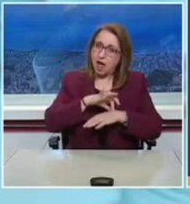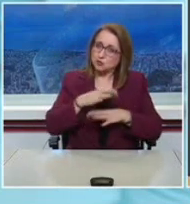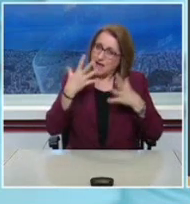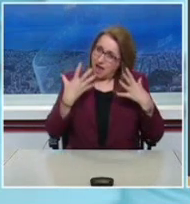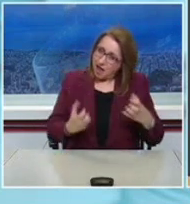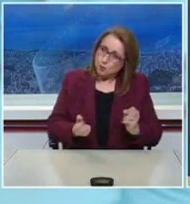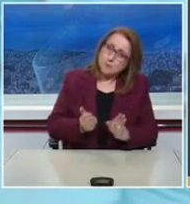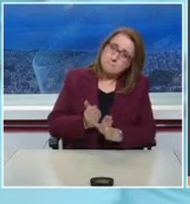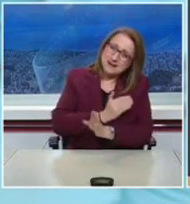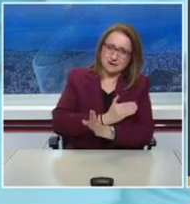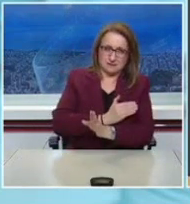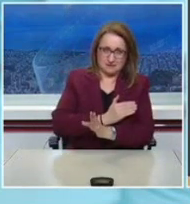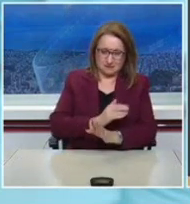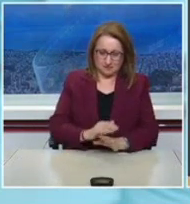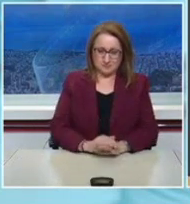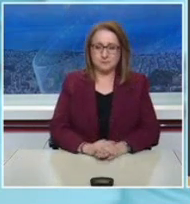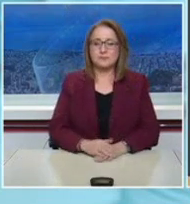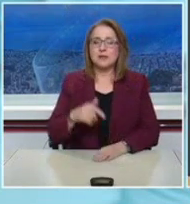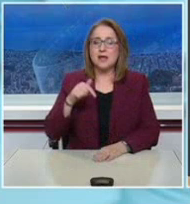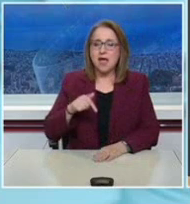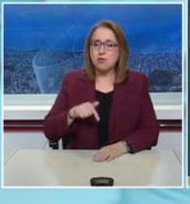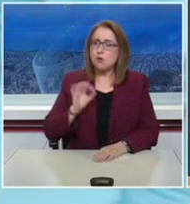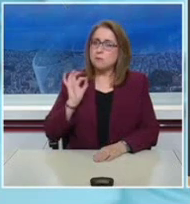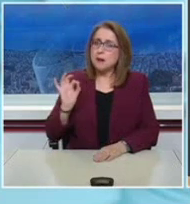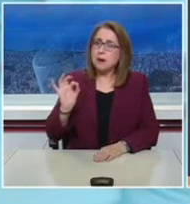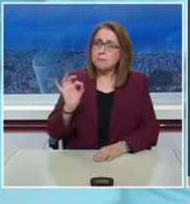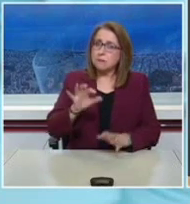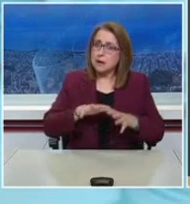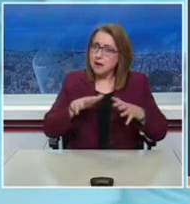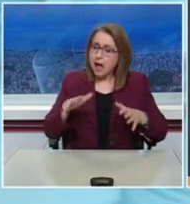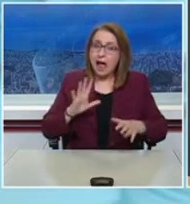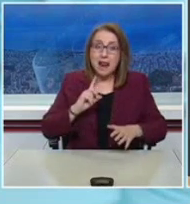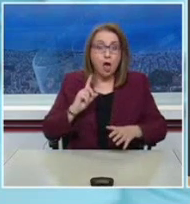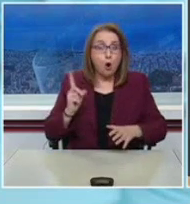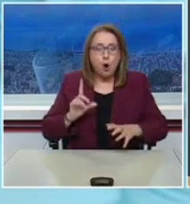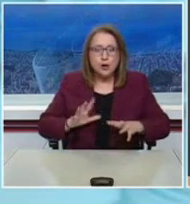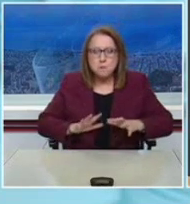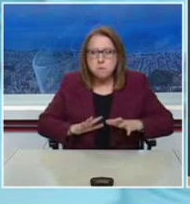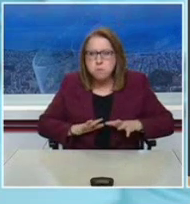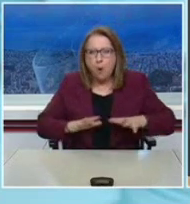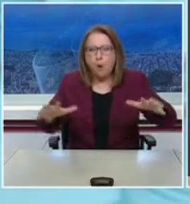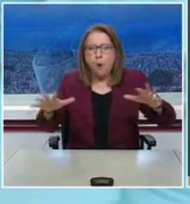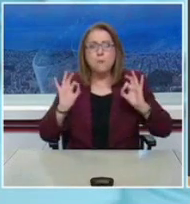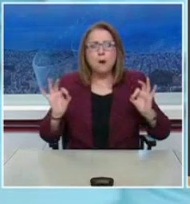Η επιδημία συνεχίζεται στη χώρα μας χωρίς να υπάρχει μεγάλη εκθετική αύξηση.